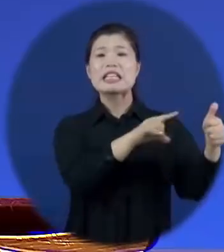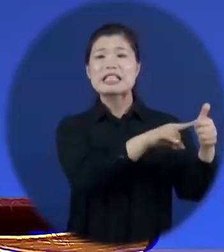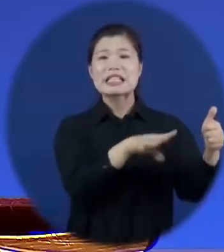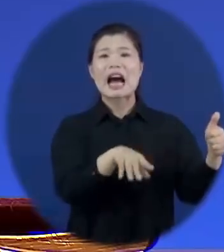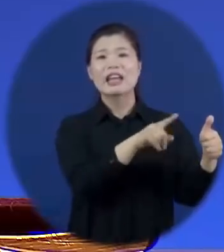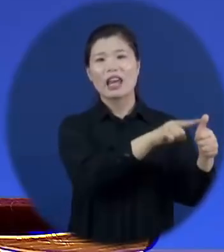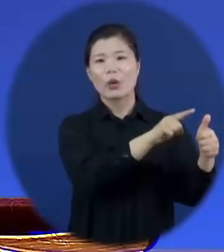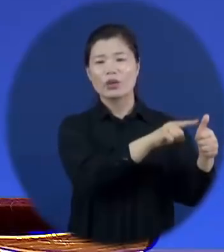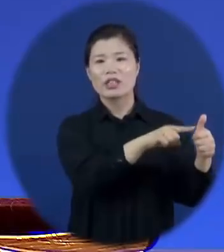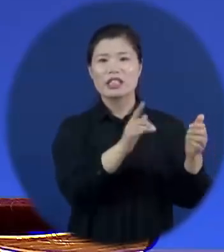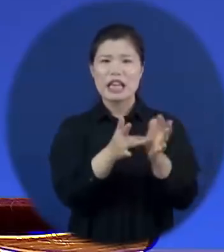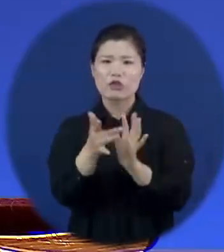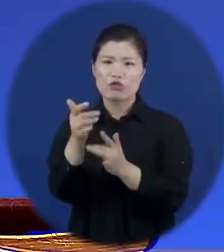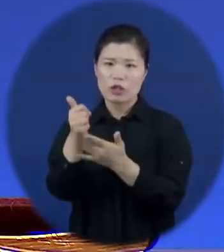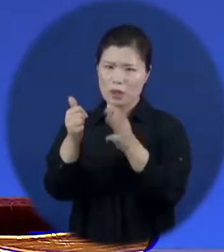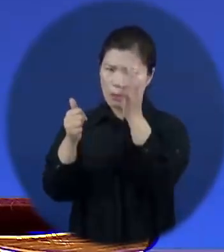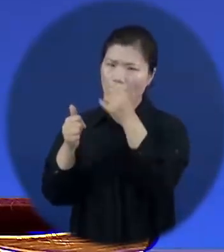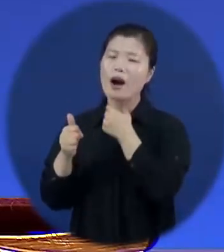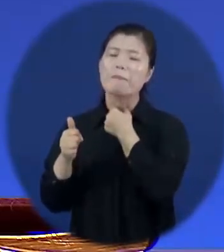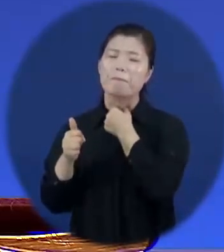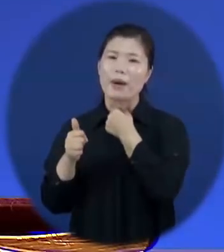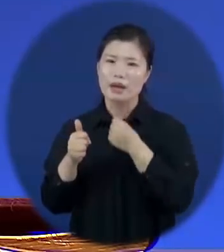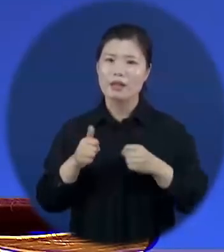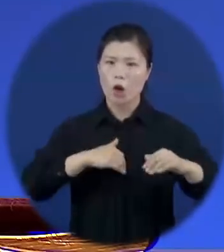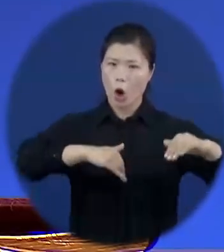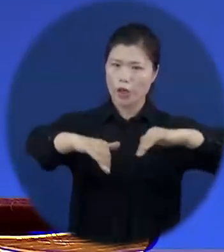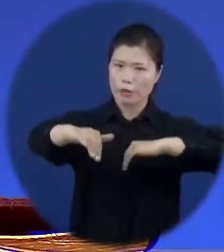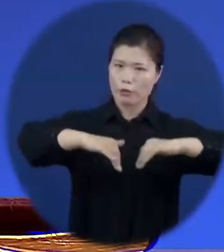삭개오는 예수님을 보기 위해 거리로 나갔습니다.